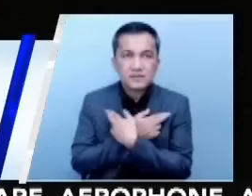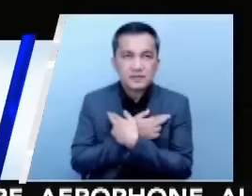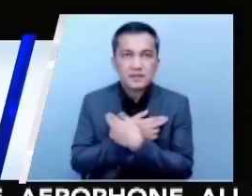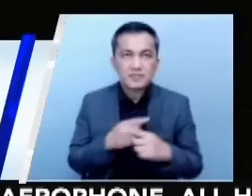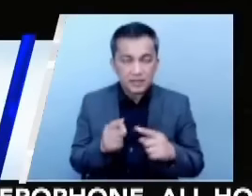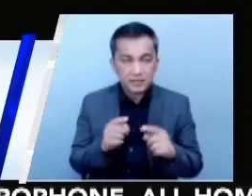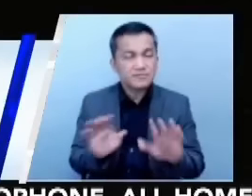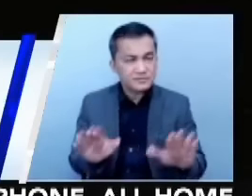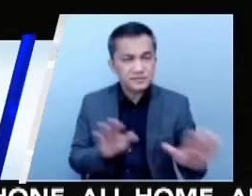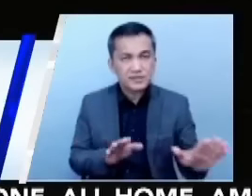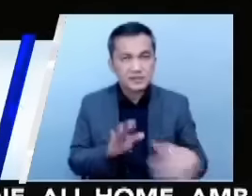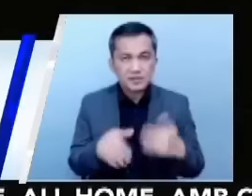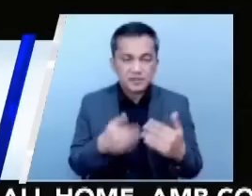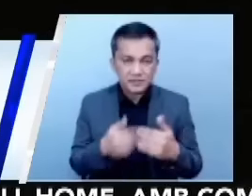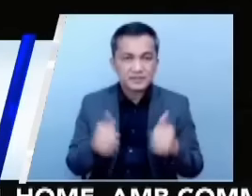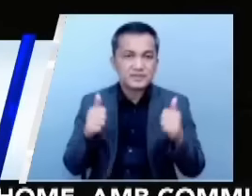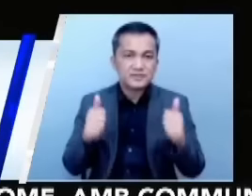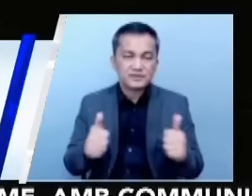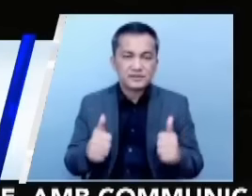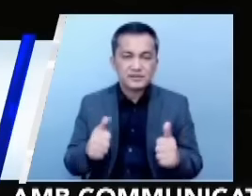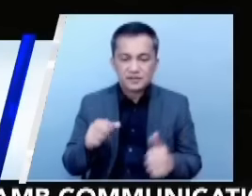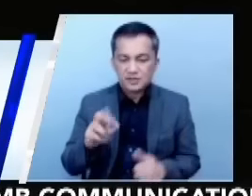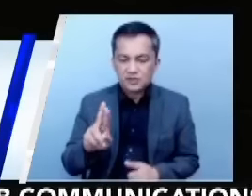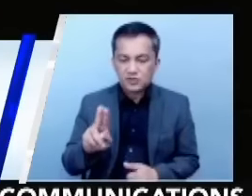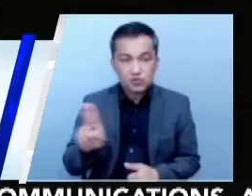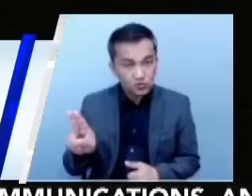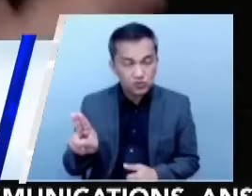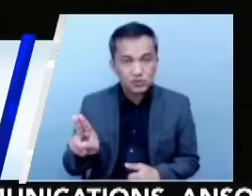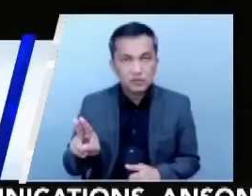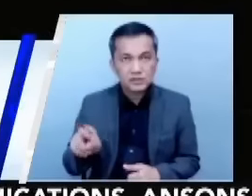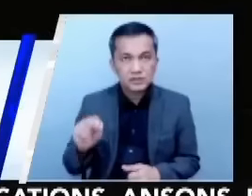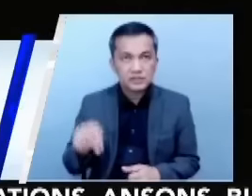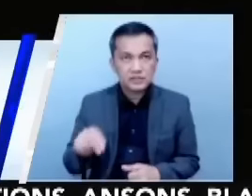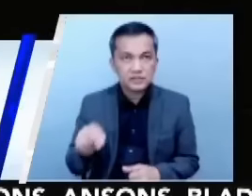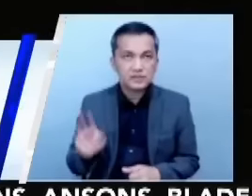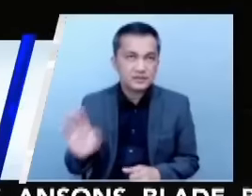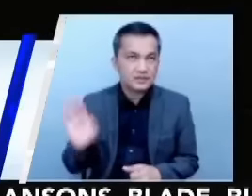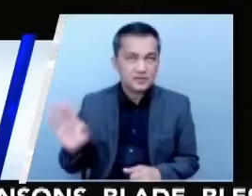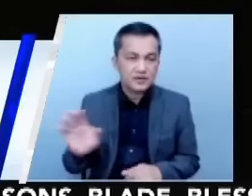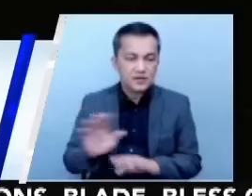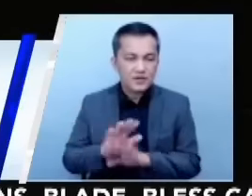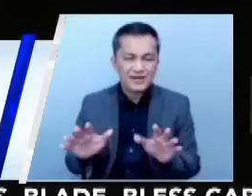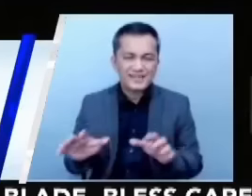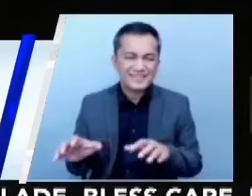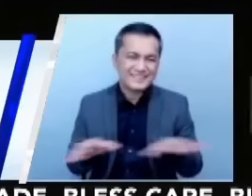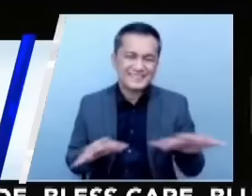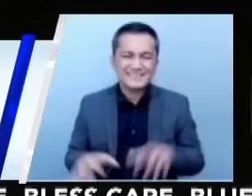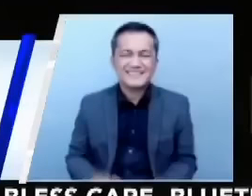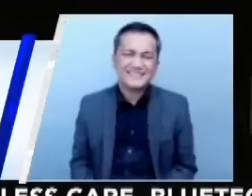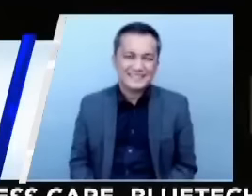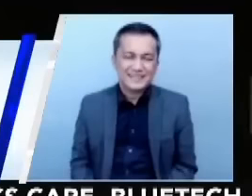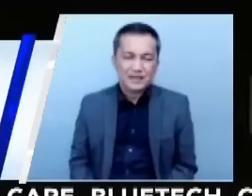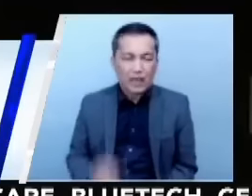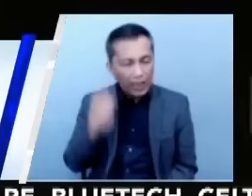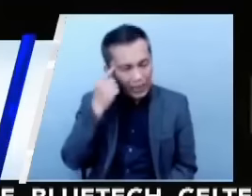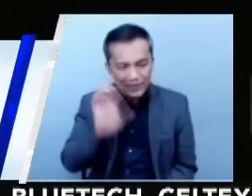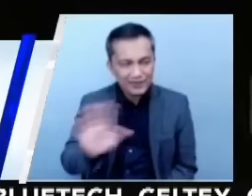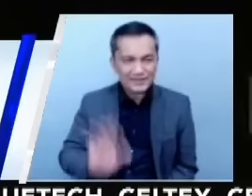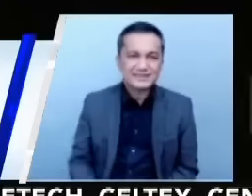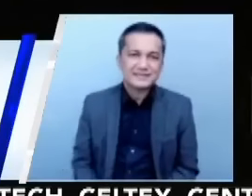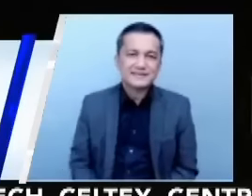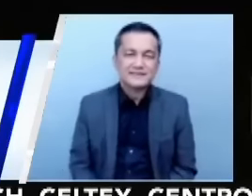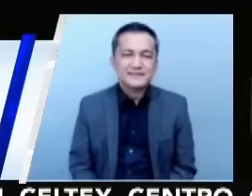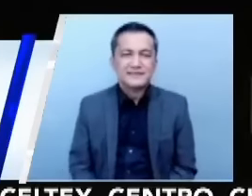is okay with Rue. Kailangan lang niya talagang huwag gumalaw at huwag mag-isip. Ibigay muna ni Sandete.